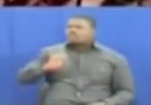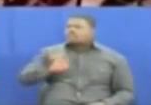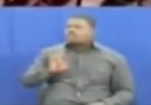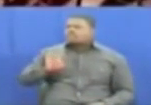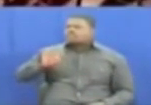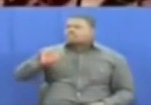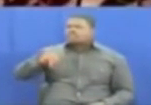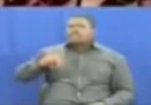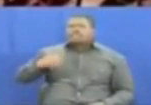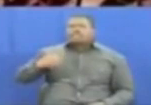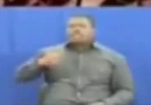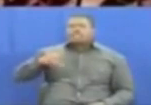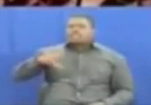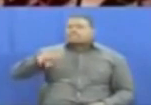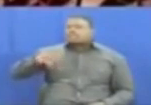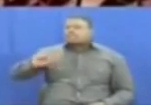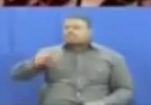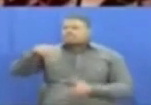kabisa.